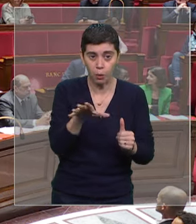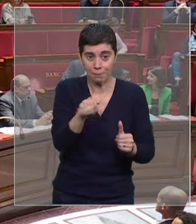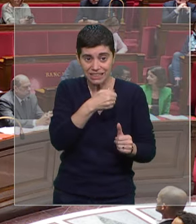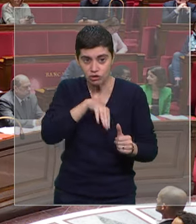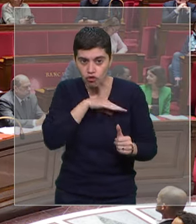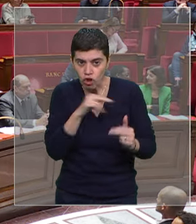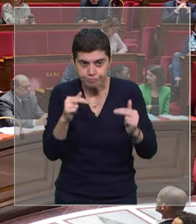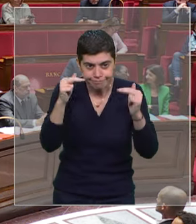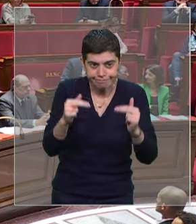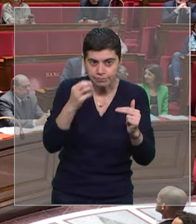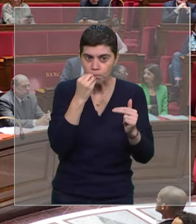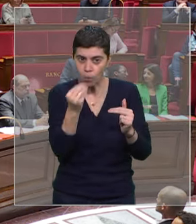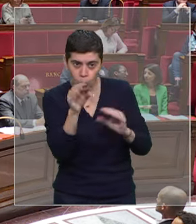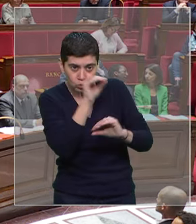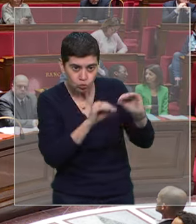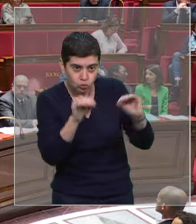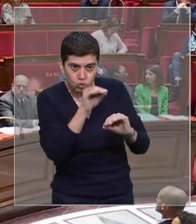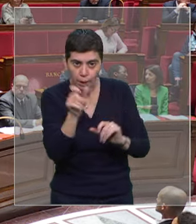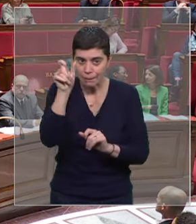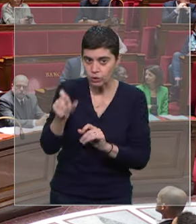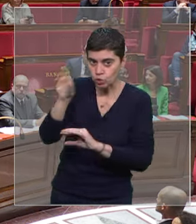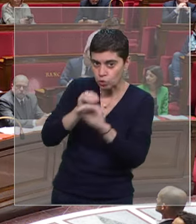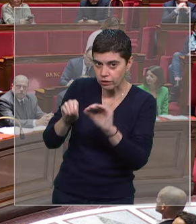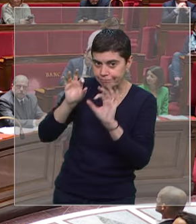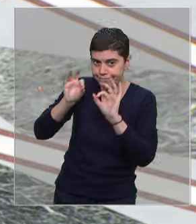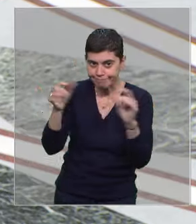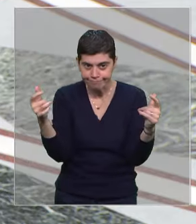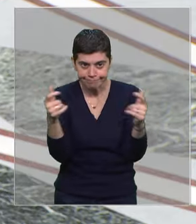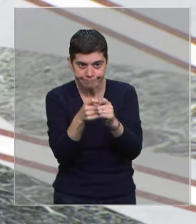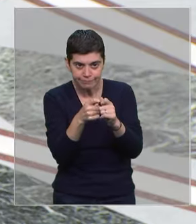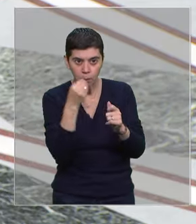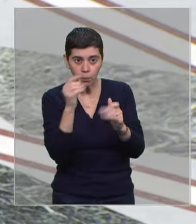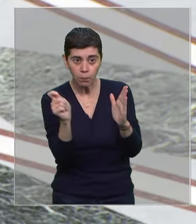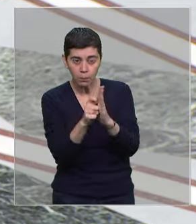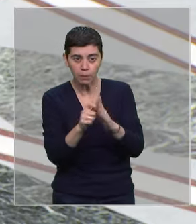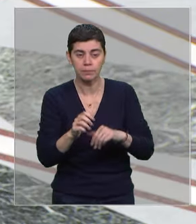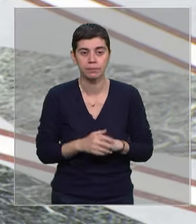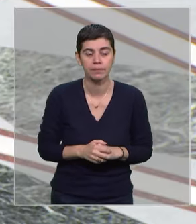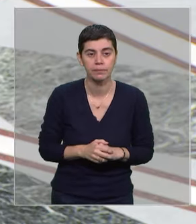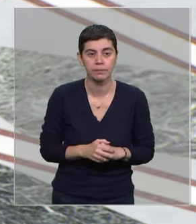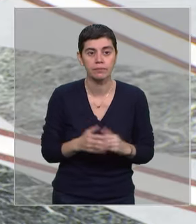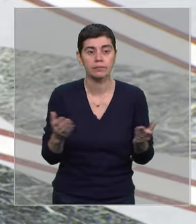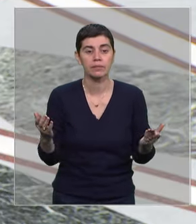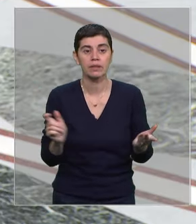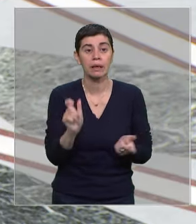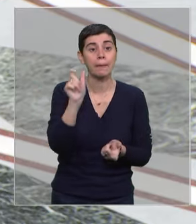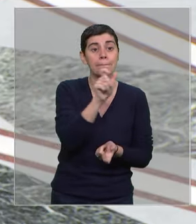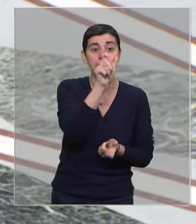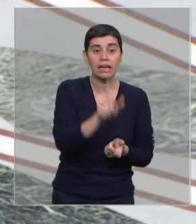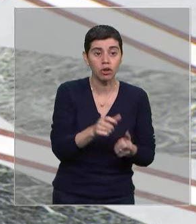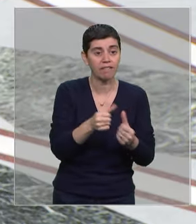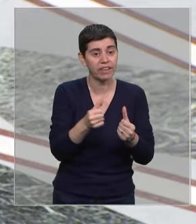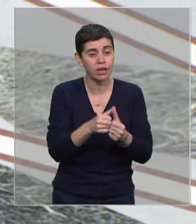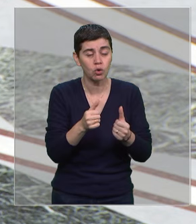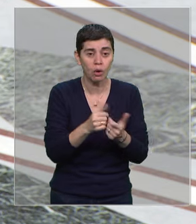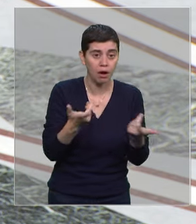Le bon soin, avec le bon soignant, au bon moment. Et en effet, il y a une grande différence entre la personne qui va faire une